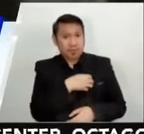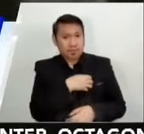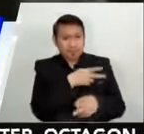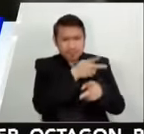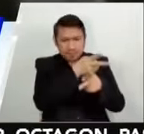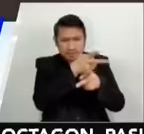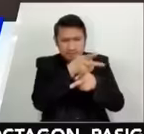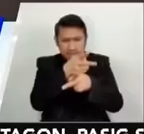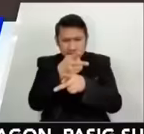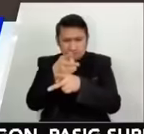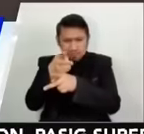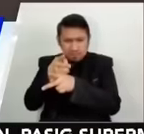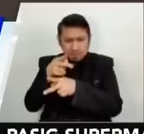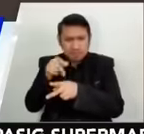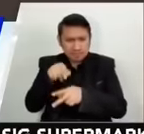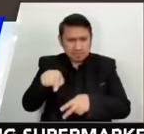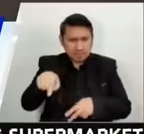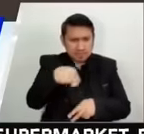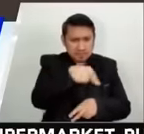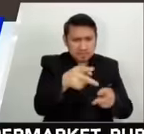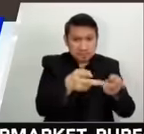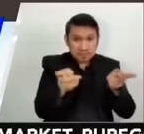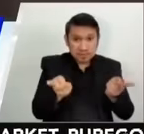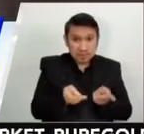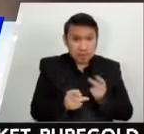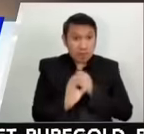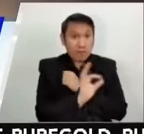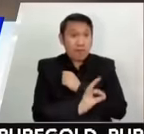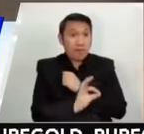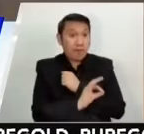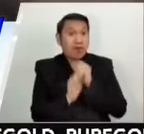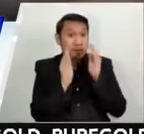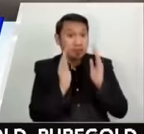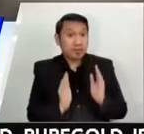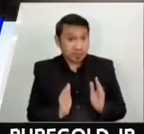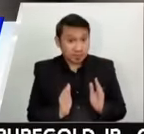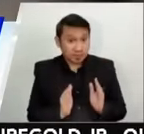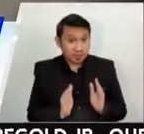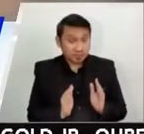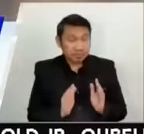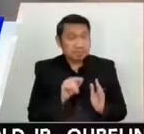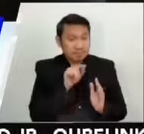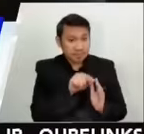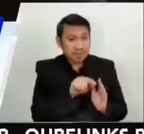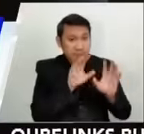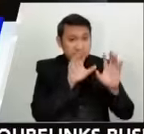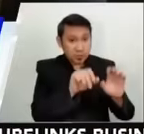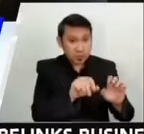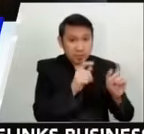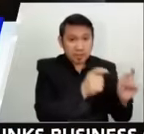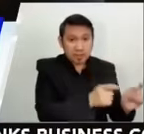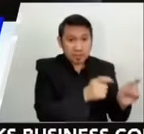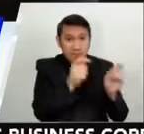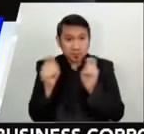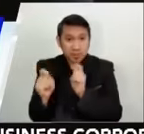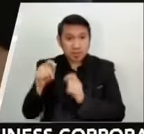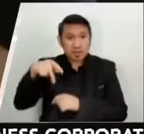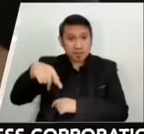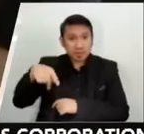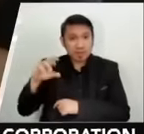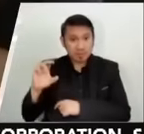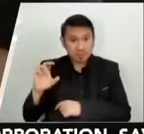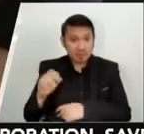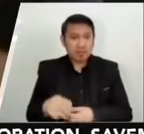mga gusali ang mga dayuhang nahuli sa Pogo hub inilipat na sa Pasay City ito ang unang balita